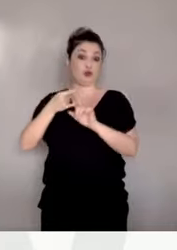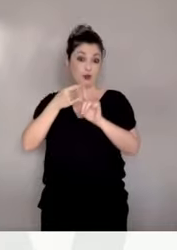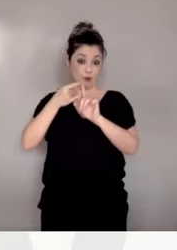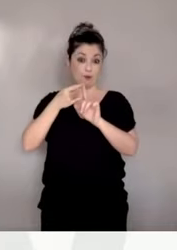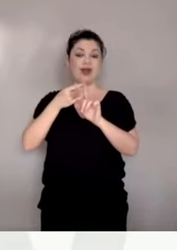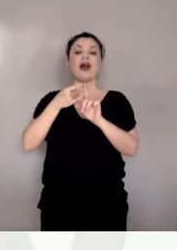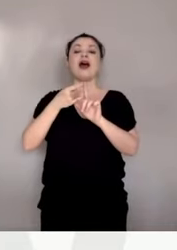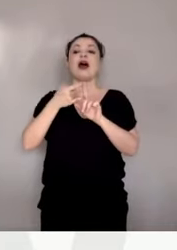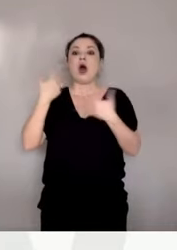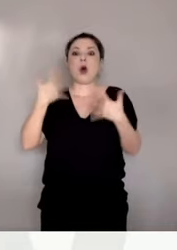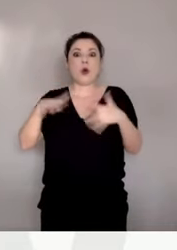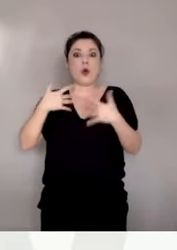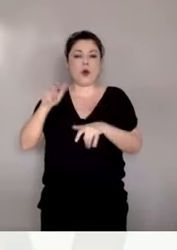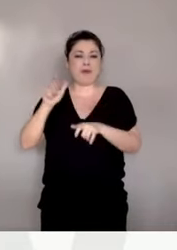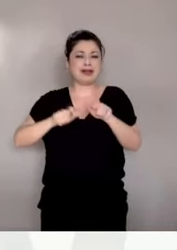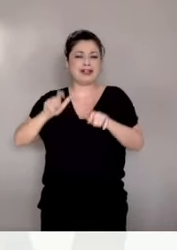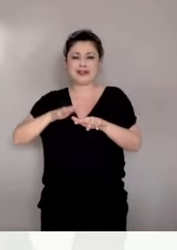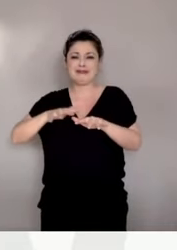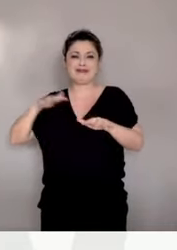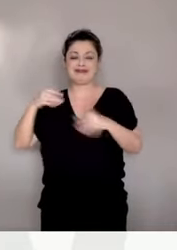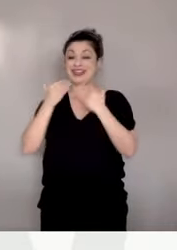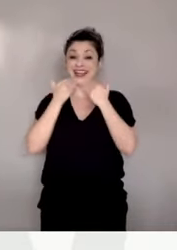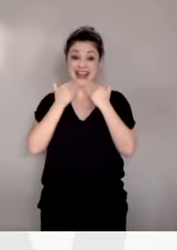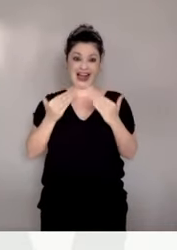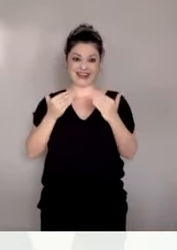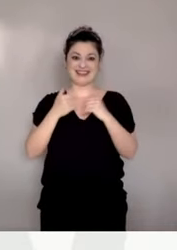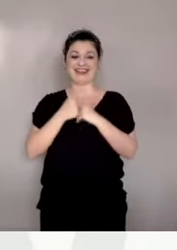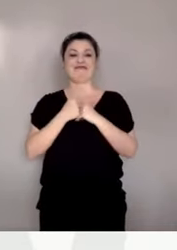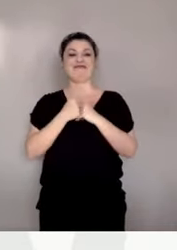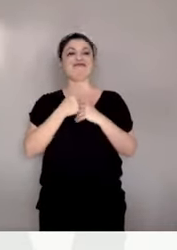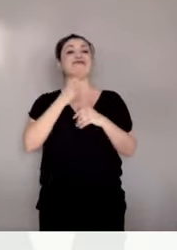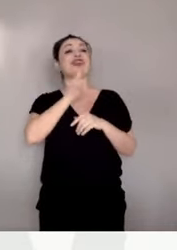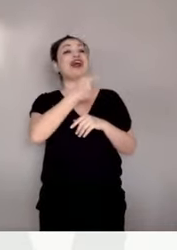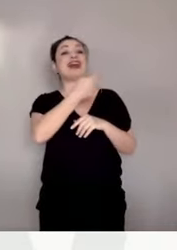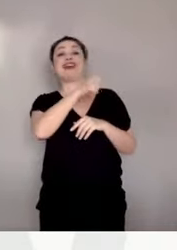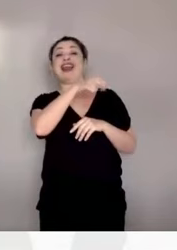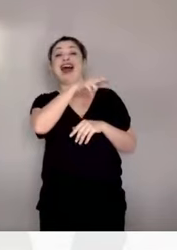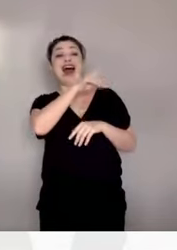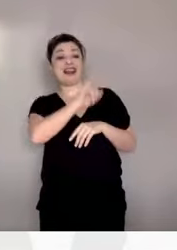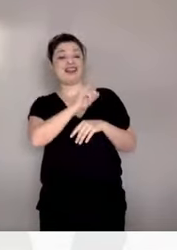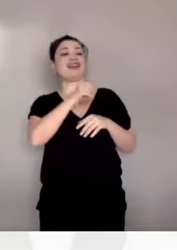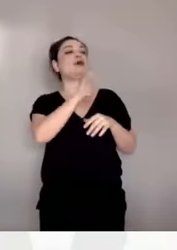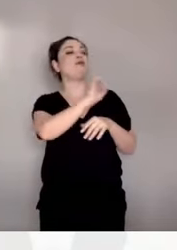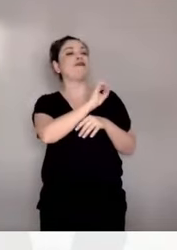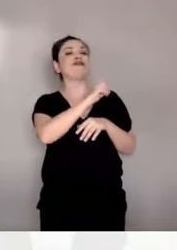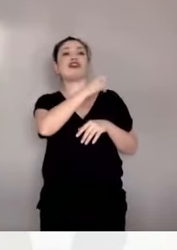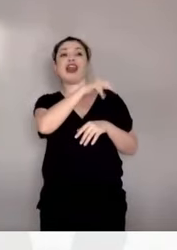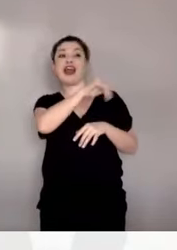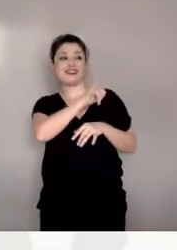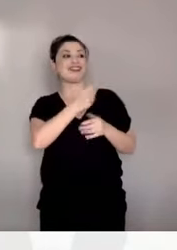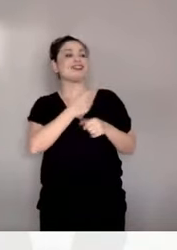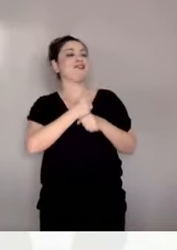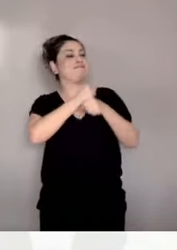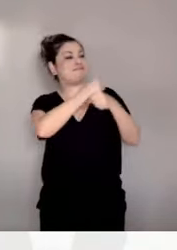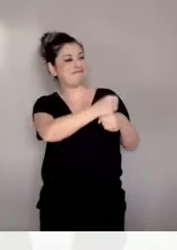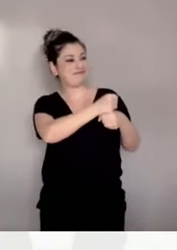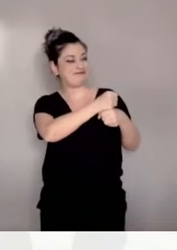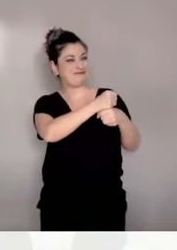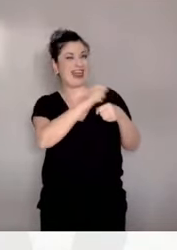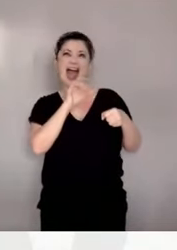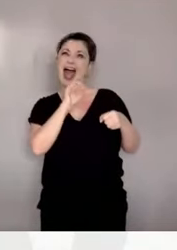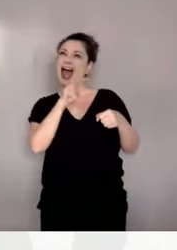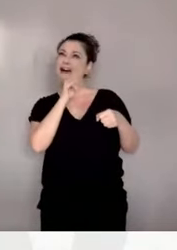veramente centinaia di persone. Grazie, Marcello Ghilardi, professor Nancy, à vous, se si può dire